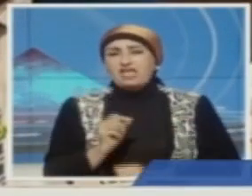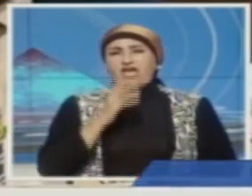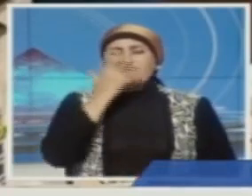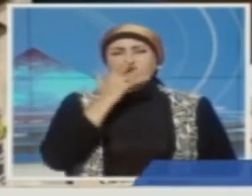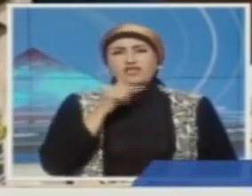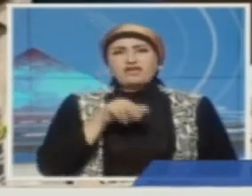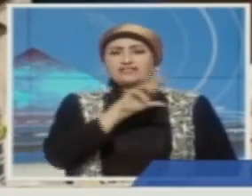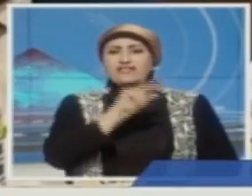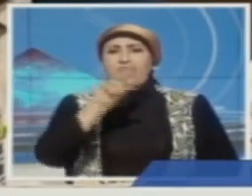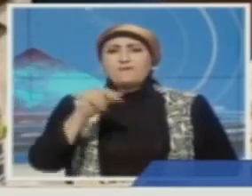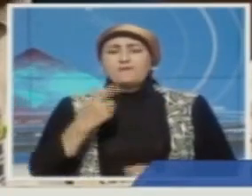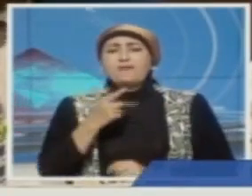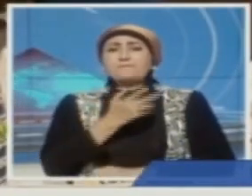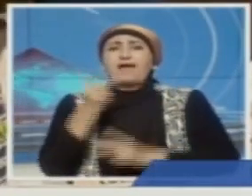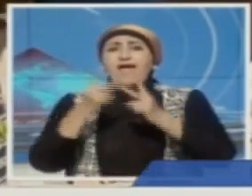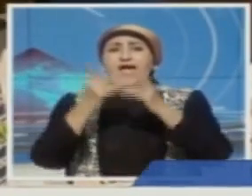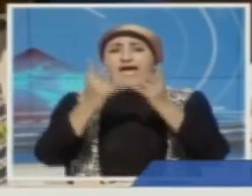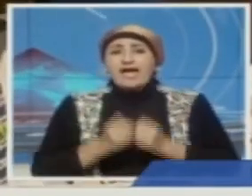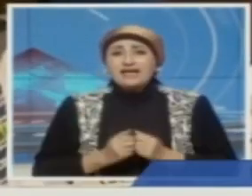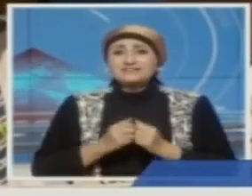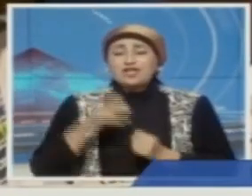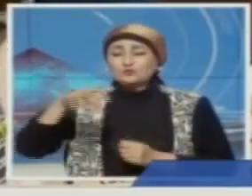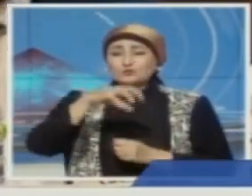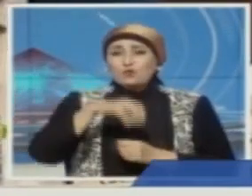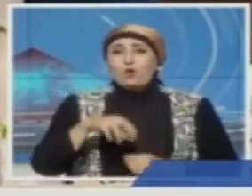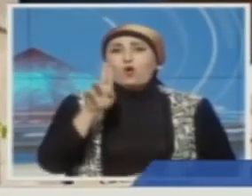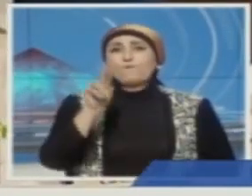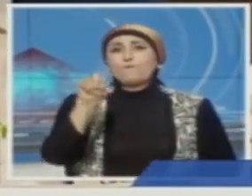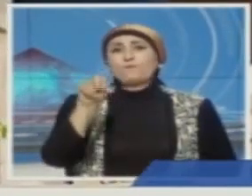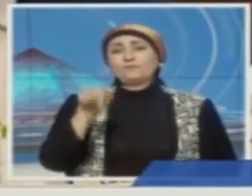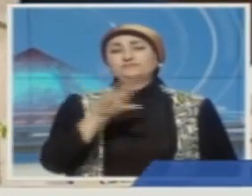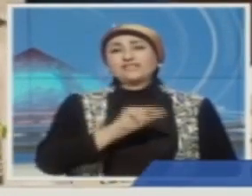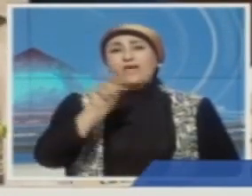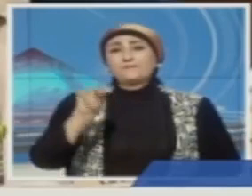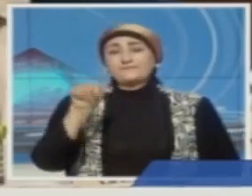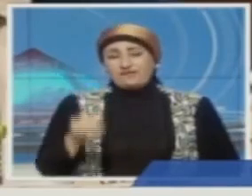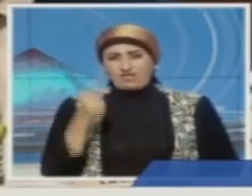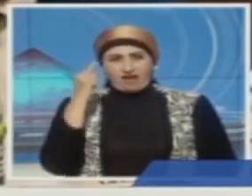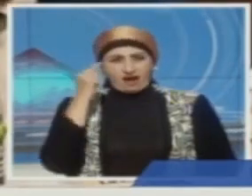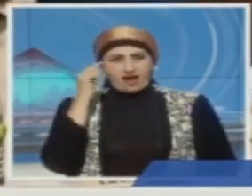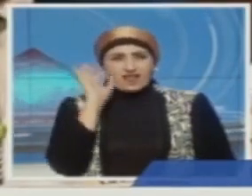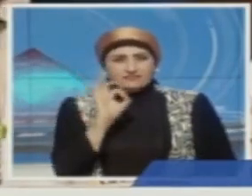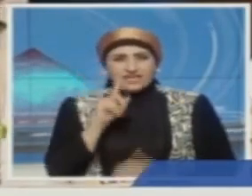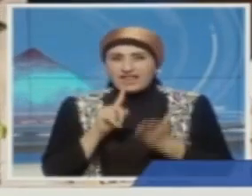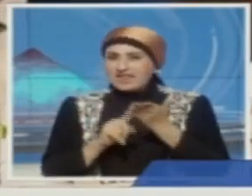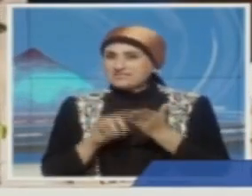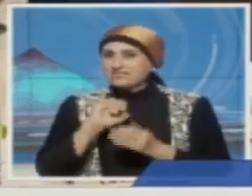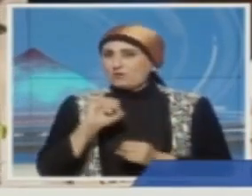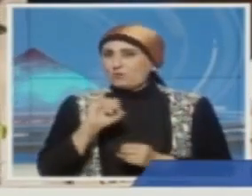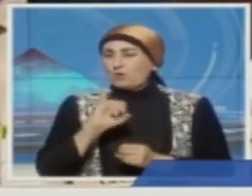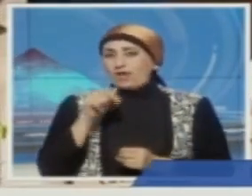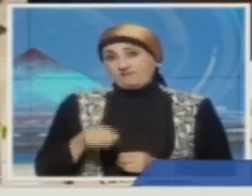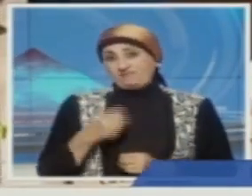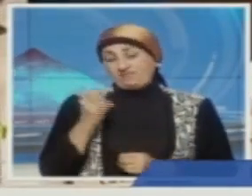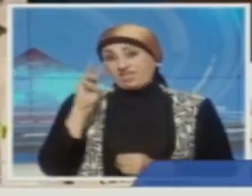العامه للامم المتحده، وايضا على اعتبار ان القاره الافريقيه بدات تدرك انها لابد ان تستفيد من ثرواتها